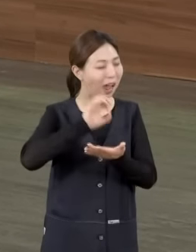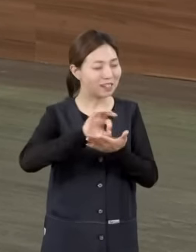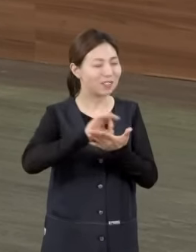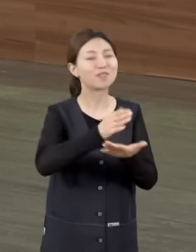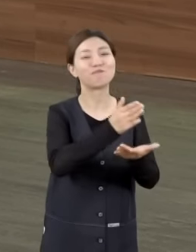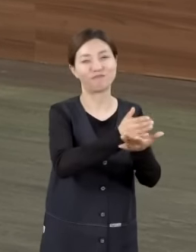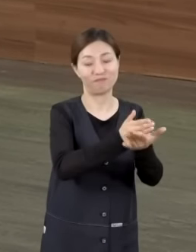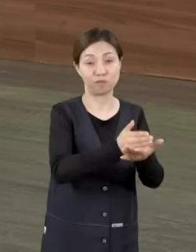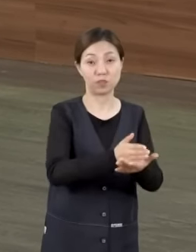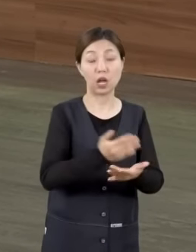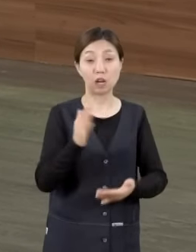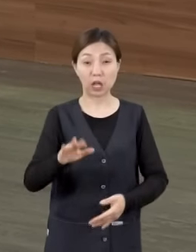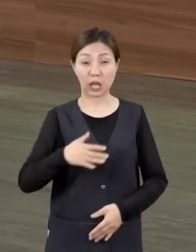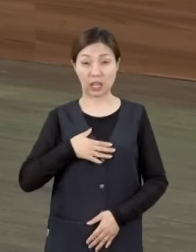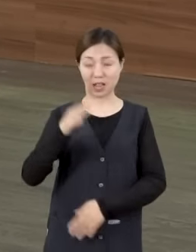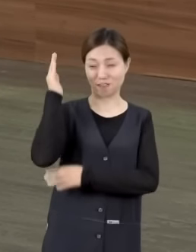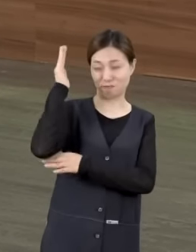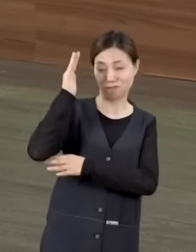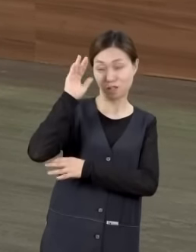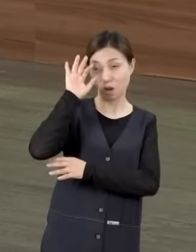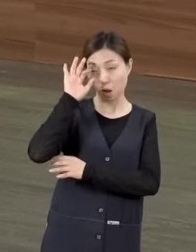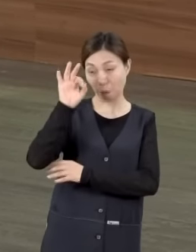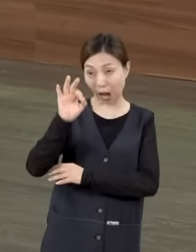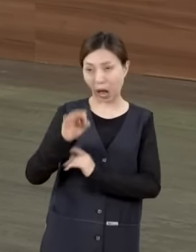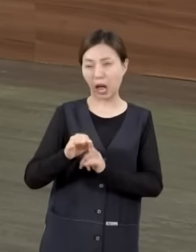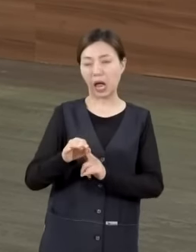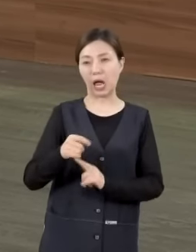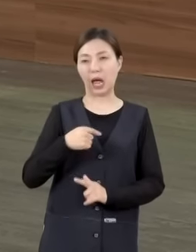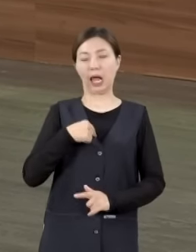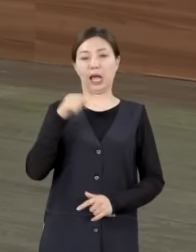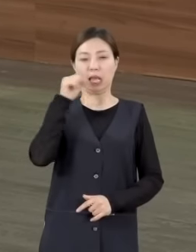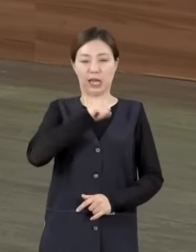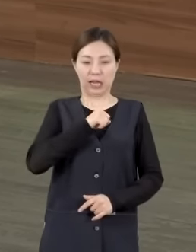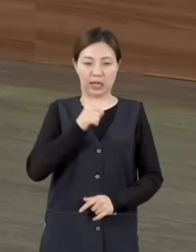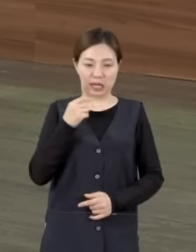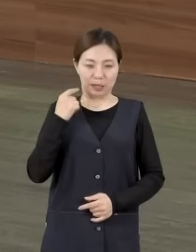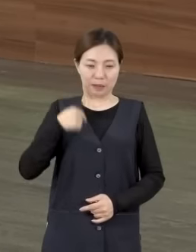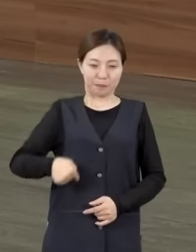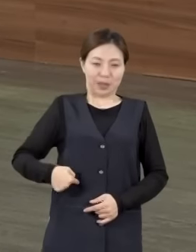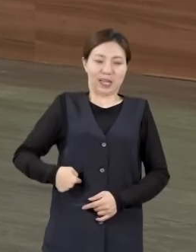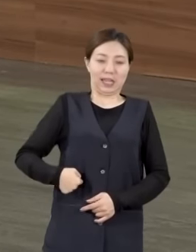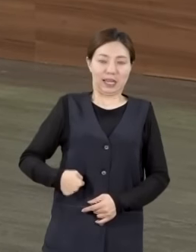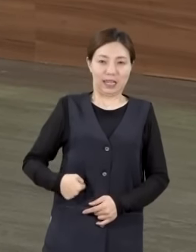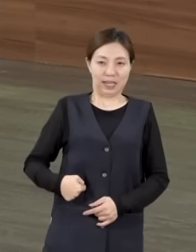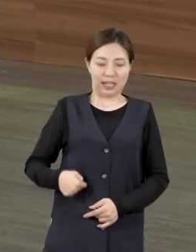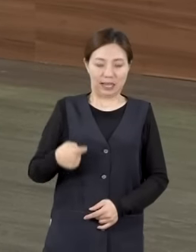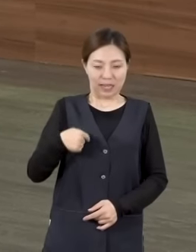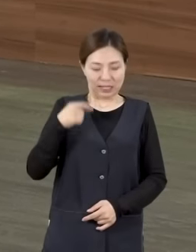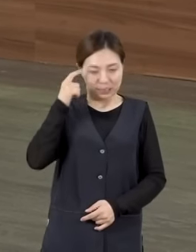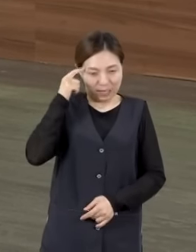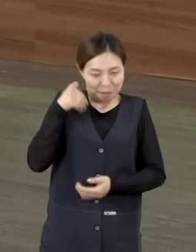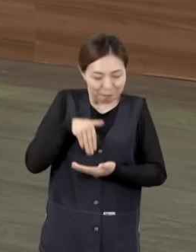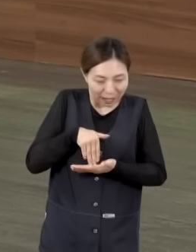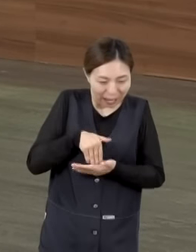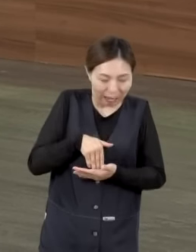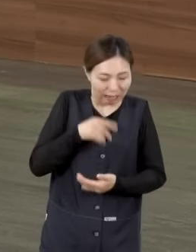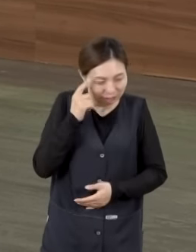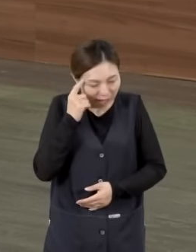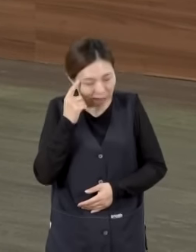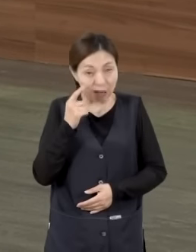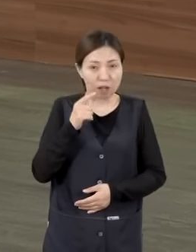잘하시는 분들은 그냥 원래대로 잘하시고 혹시 제 얘기를 듣고 아유 내가 좀 반성해야